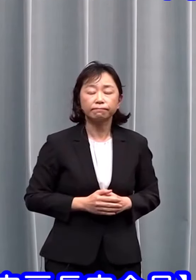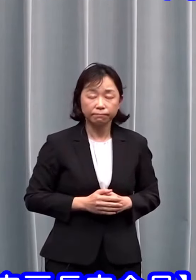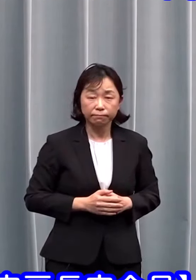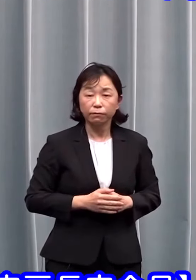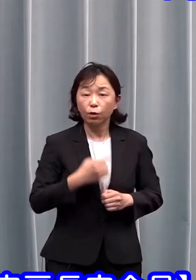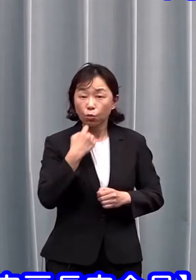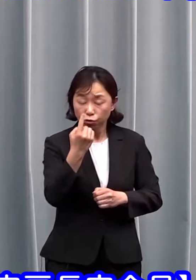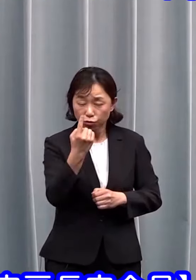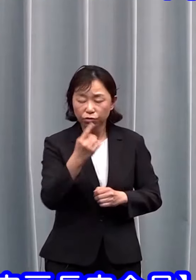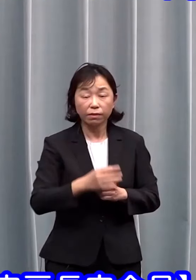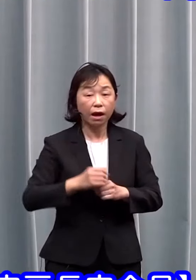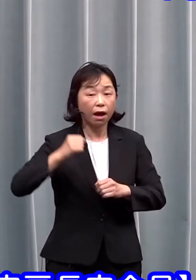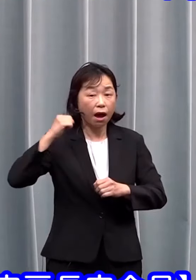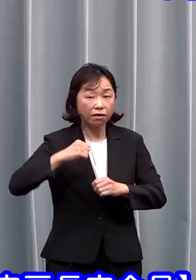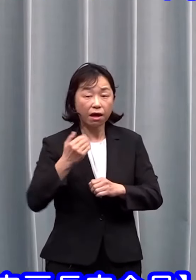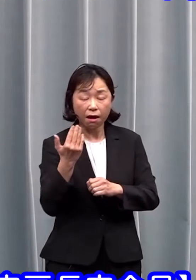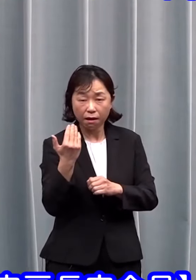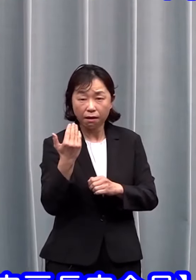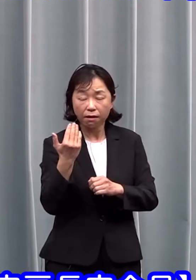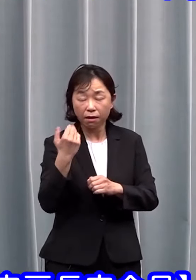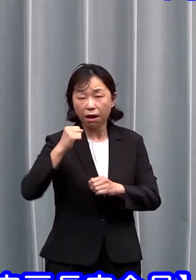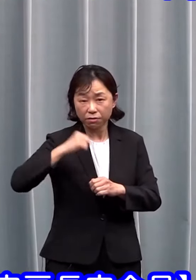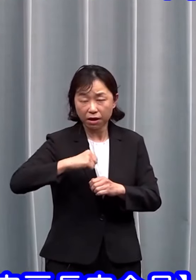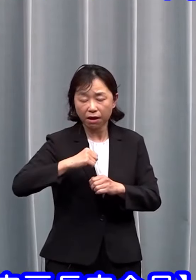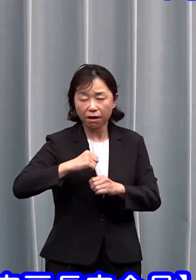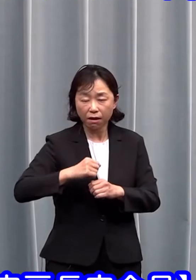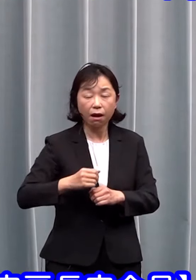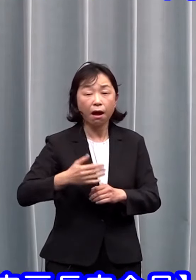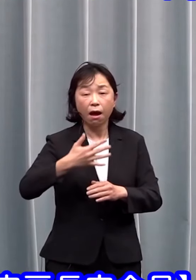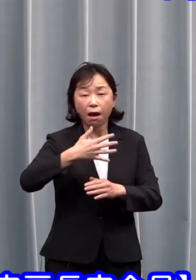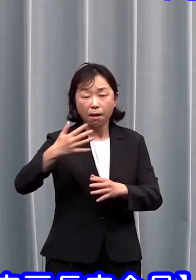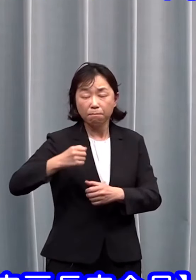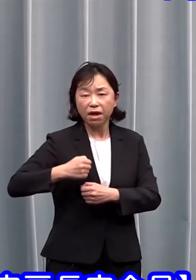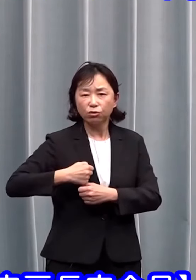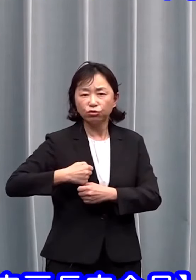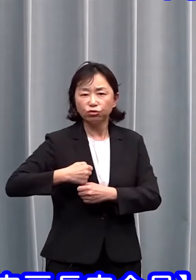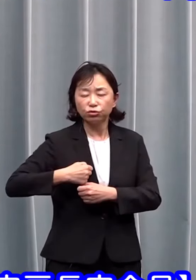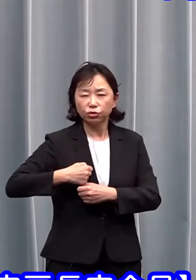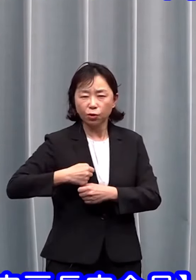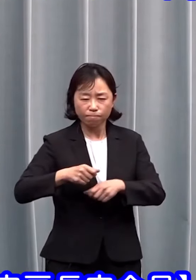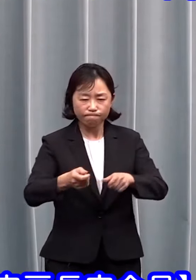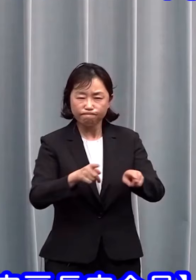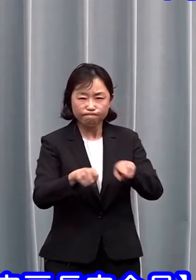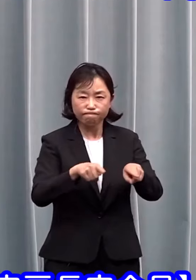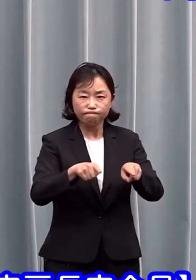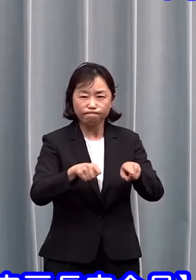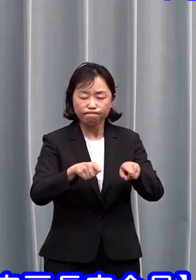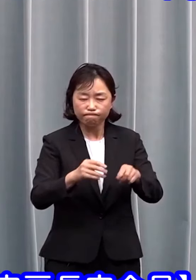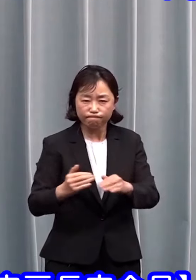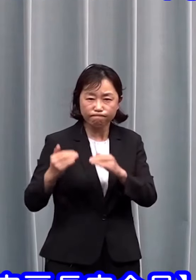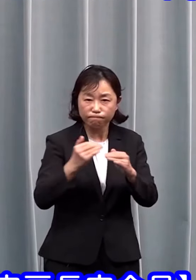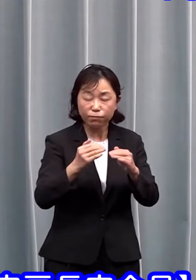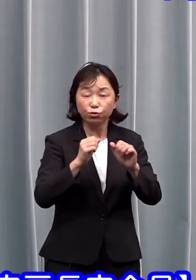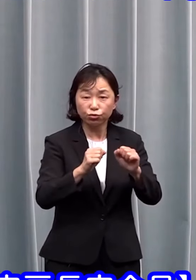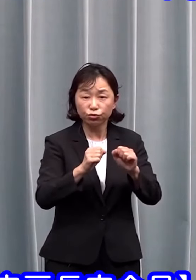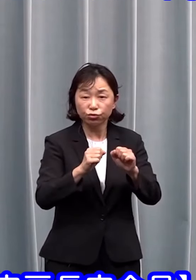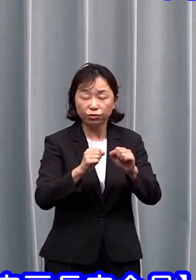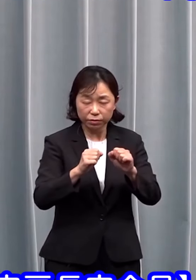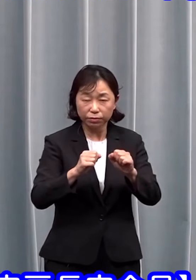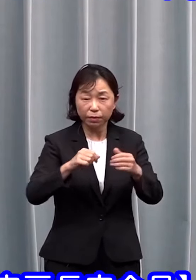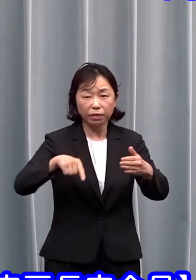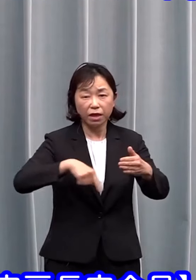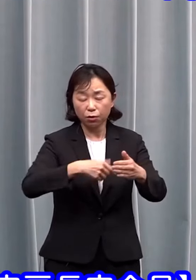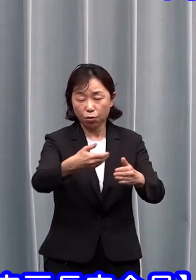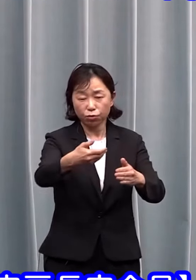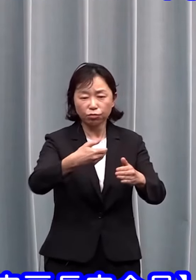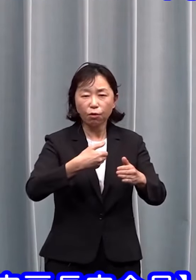朝方の午前中、在日米軍の司令機能強化と、読売新聞さんの報道に関して、特に何も具体的に決まっているものはないとおっしゃ